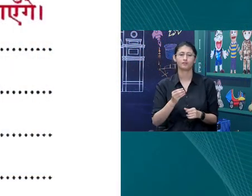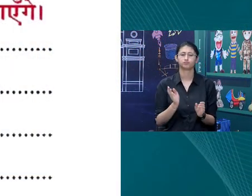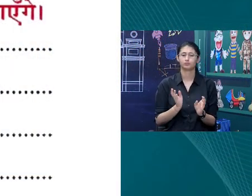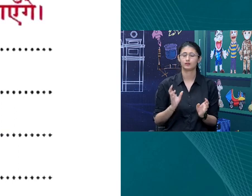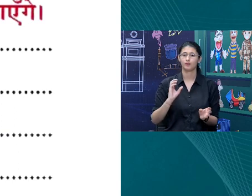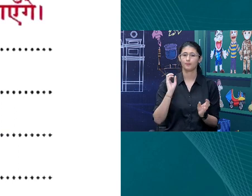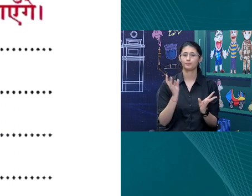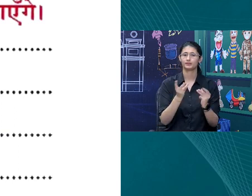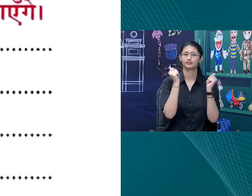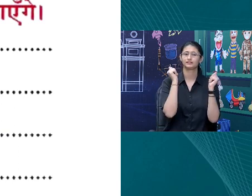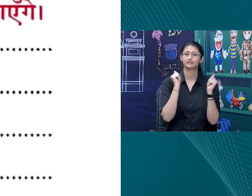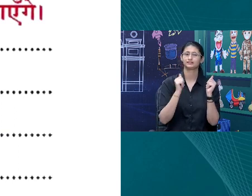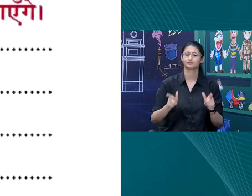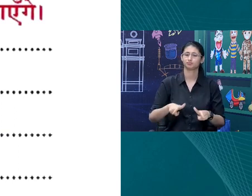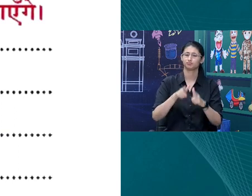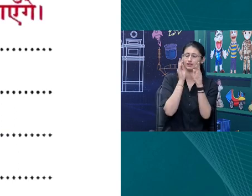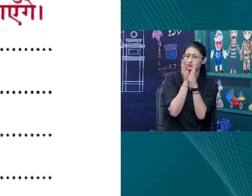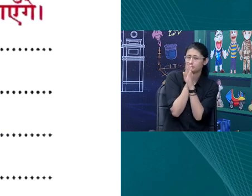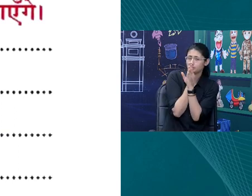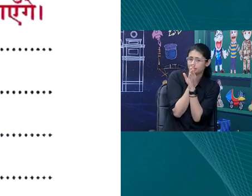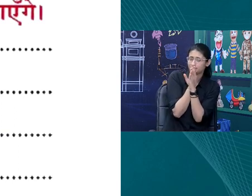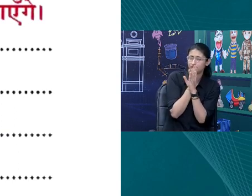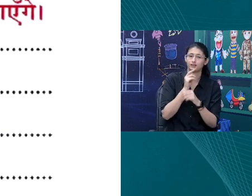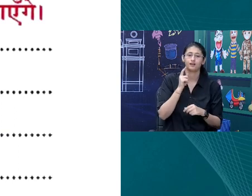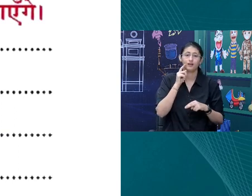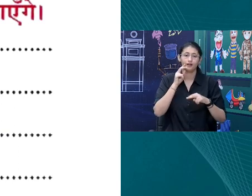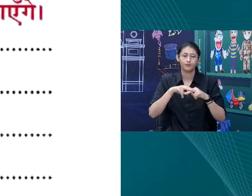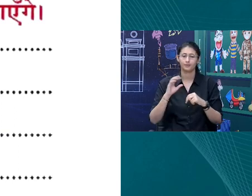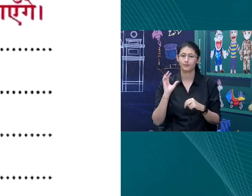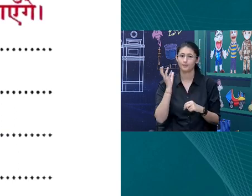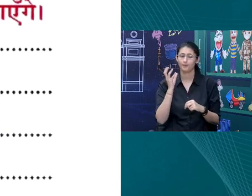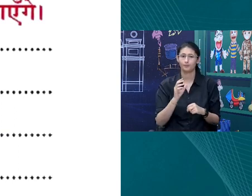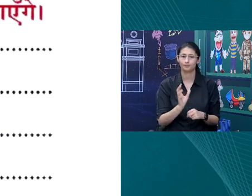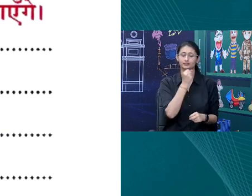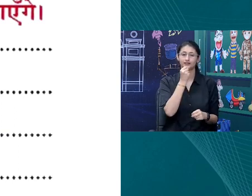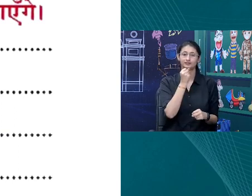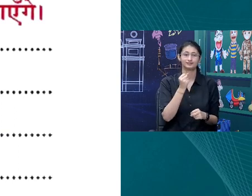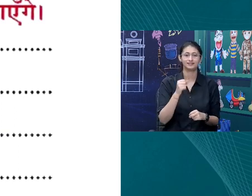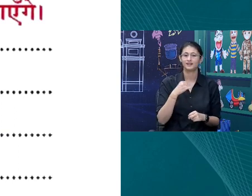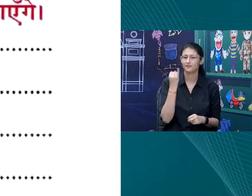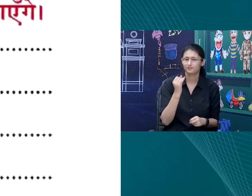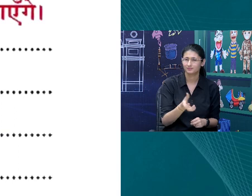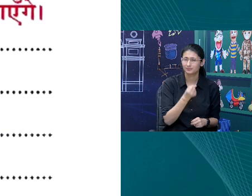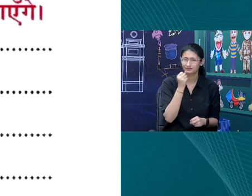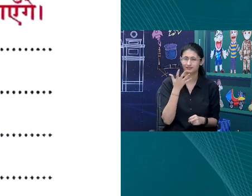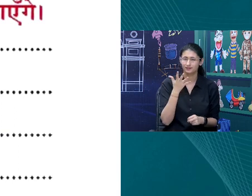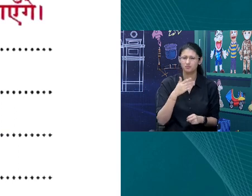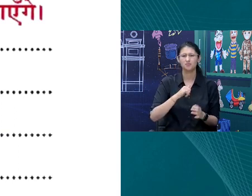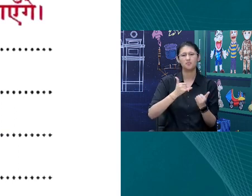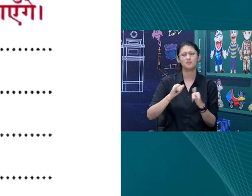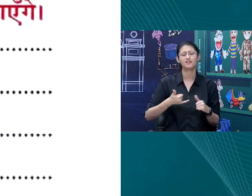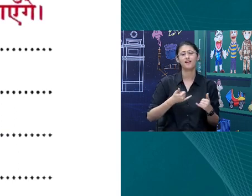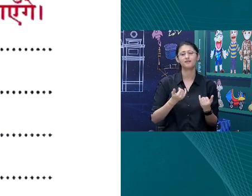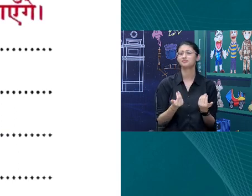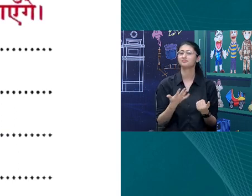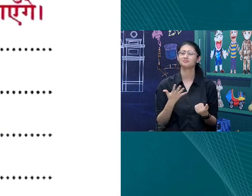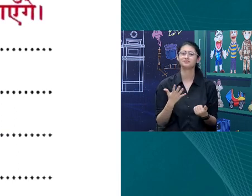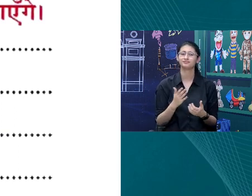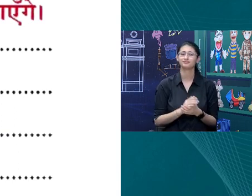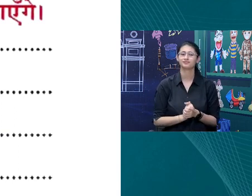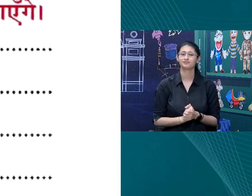गेम नहीं मिलेगी तो गेंद बल्ले का खेल नहीं खेला जाएगा तो ऐसे ही बहुत सारे खेल हैं जिसमें किसी एक चीज के बिना वो